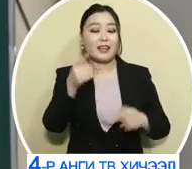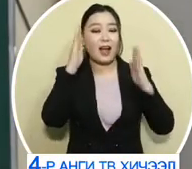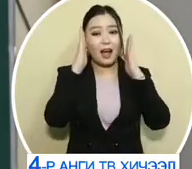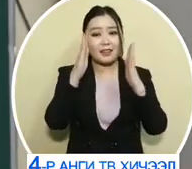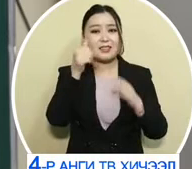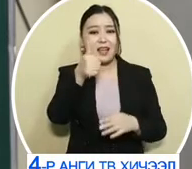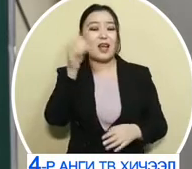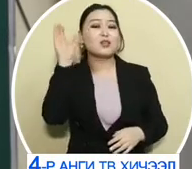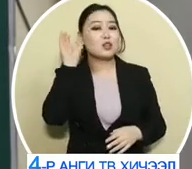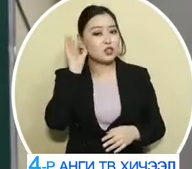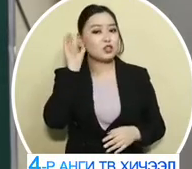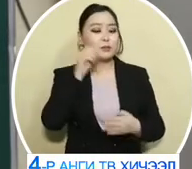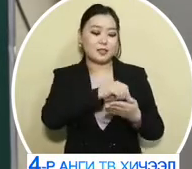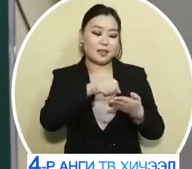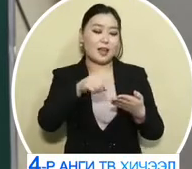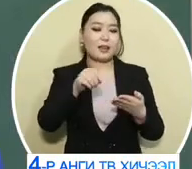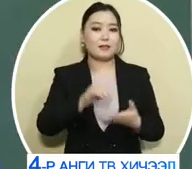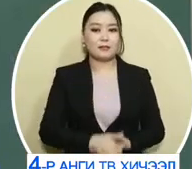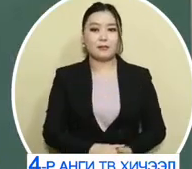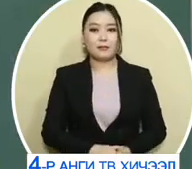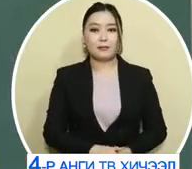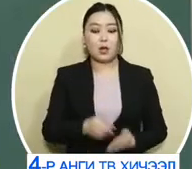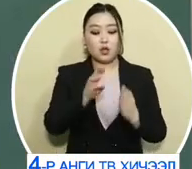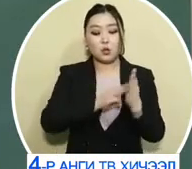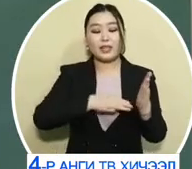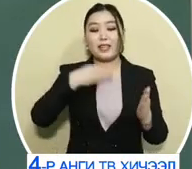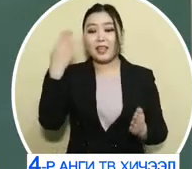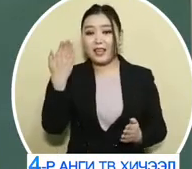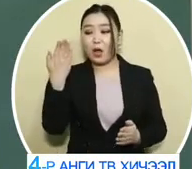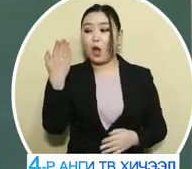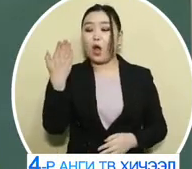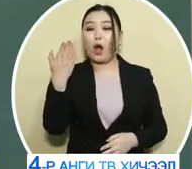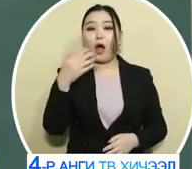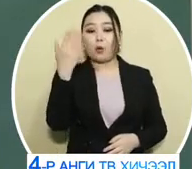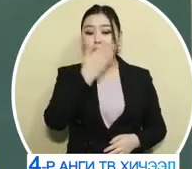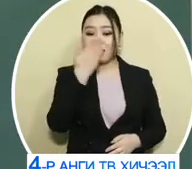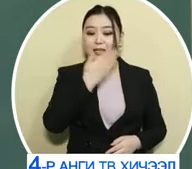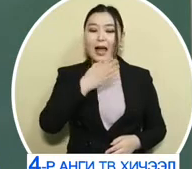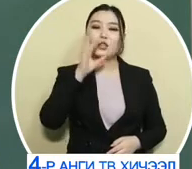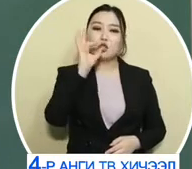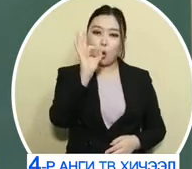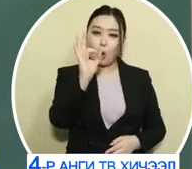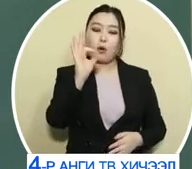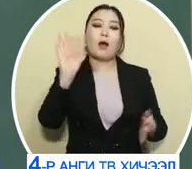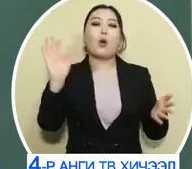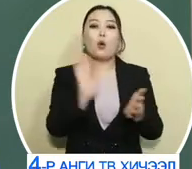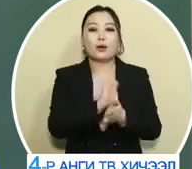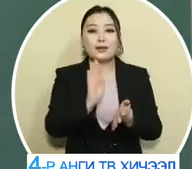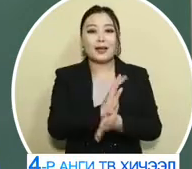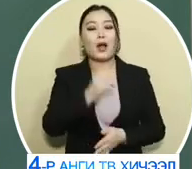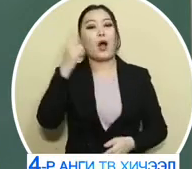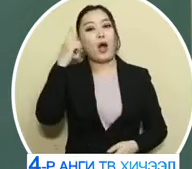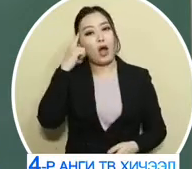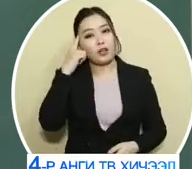сайн сонсож бичээрэй хүүхдүүдээ. Шүлгийг уншихдаа зөв хурдан